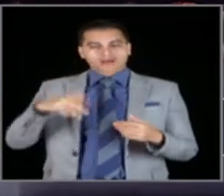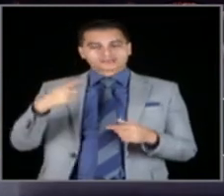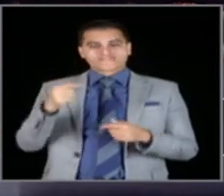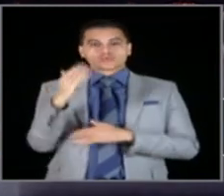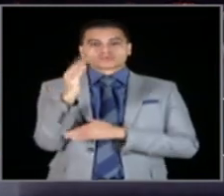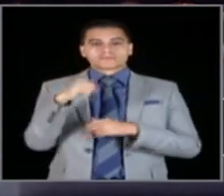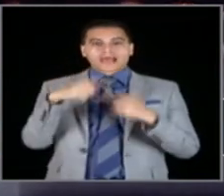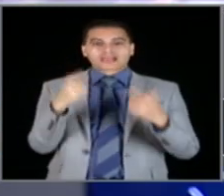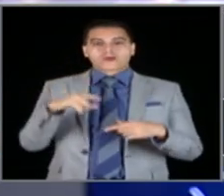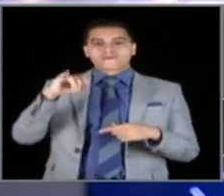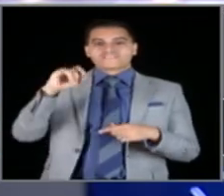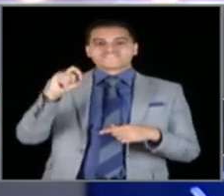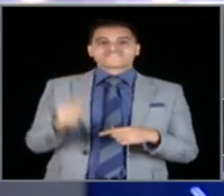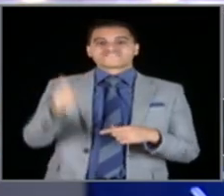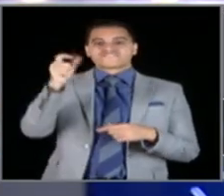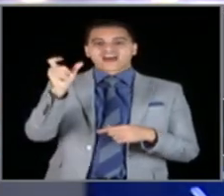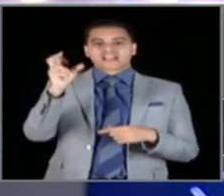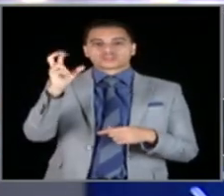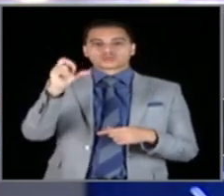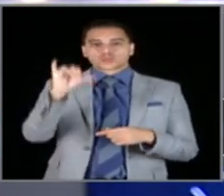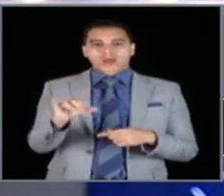الرسمية لدولة فنزويلا؟